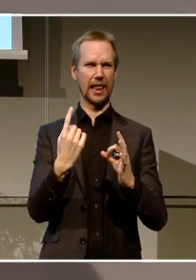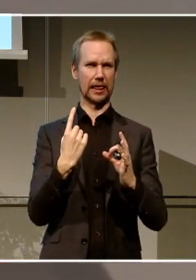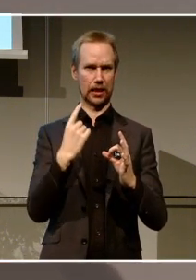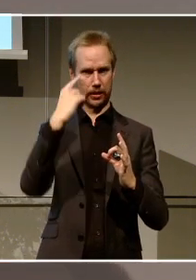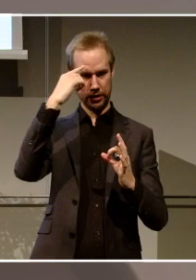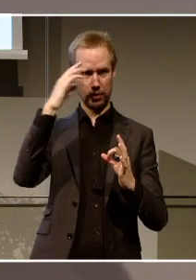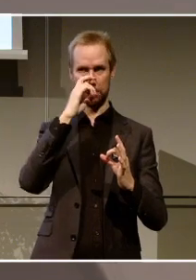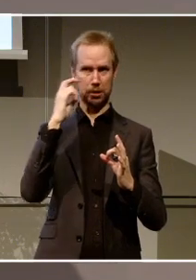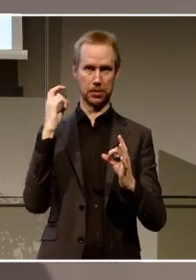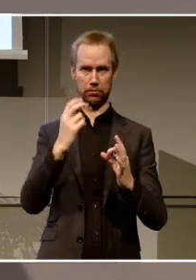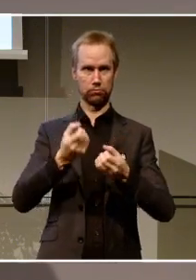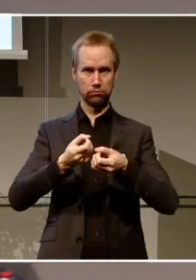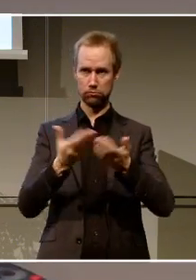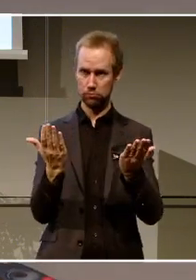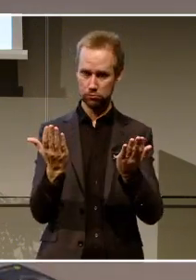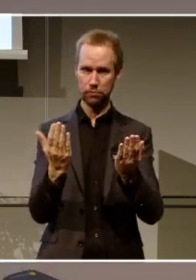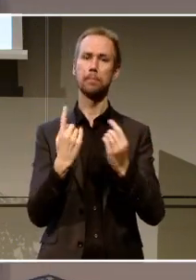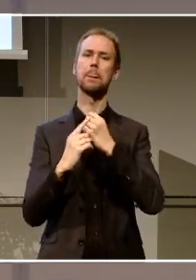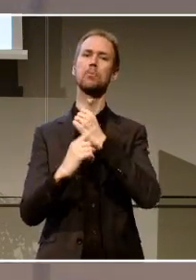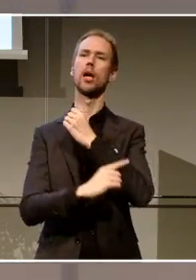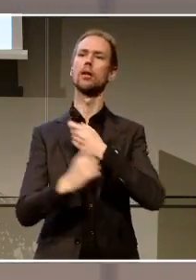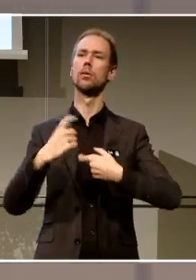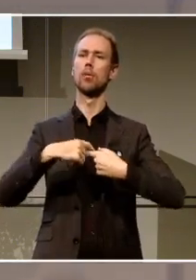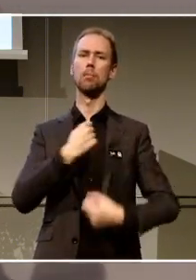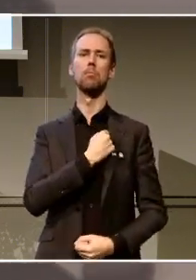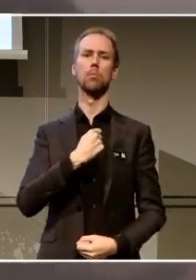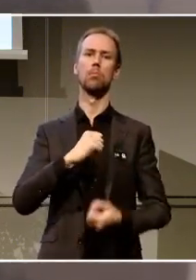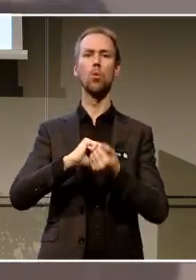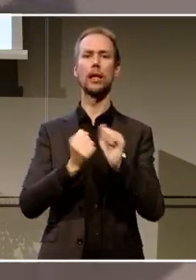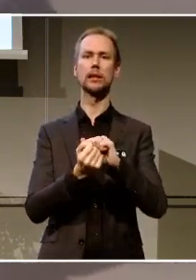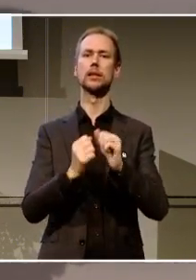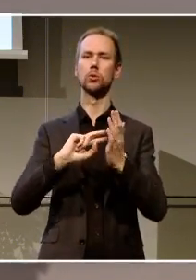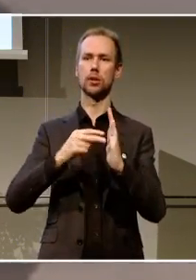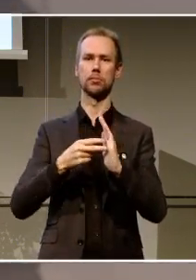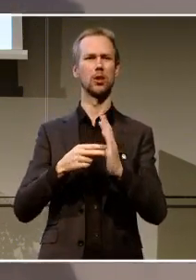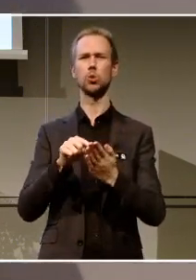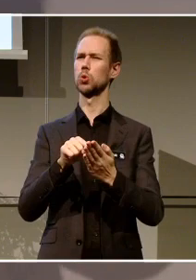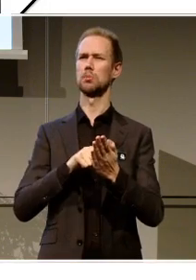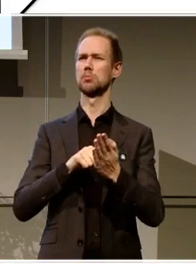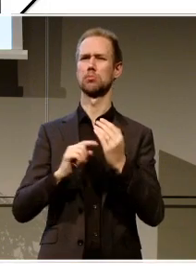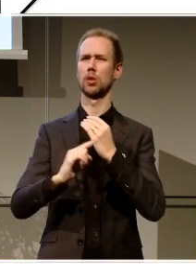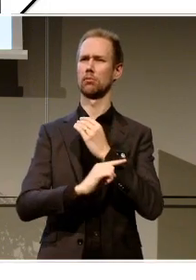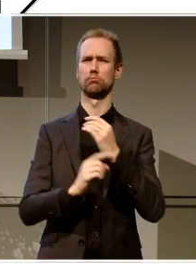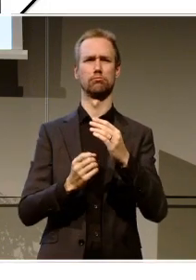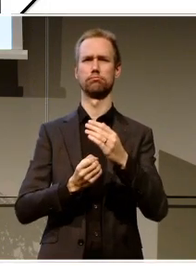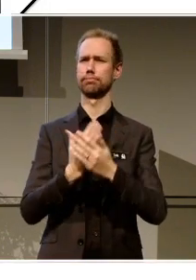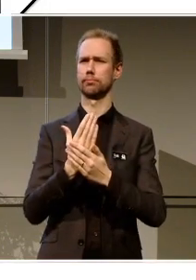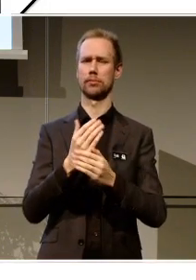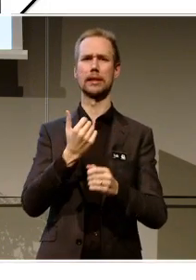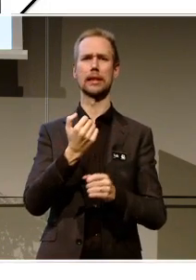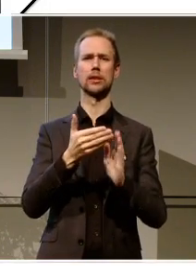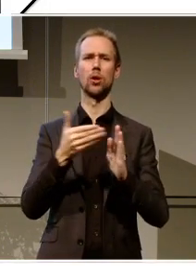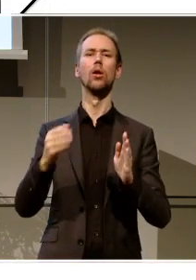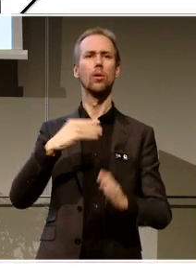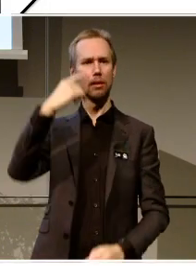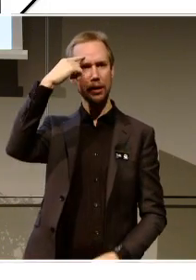perspektiv. Och det är en modell av det politiska systemet. Det här är en klassisk modell sedan 60-talet. Då tänkte man att världen var en